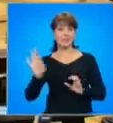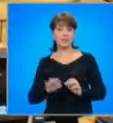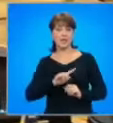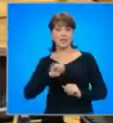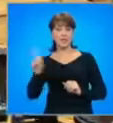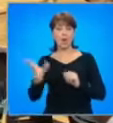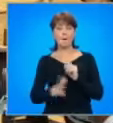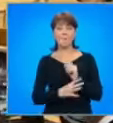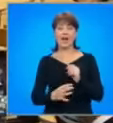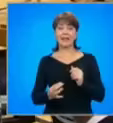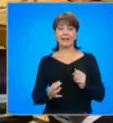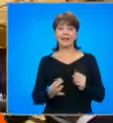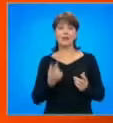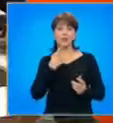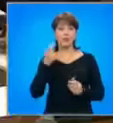пестим енергия?